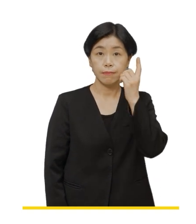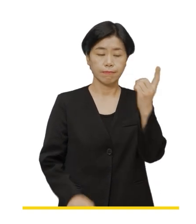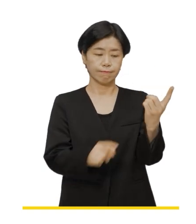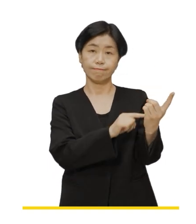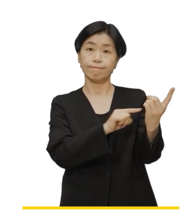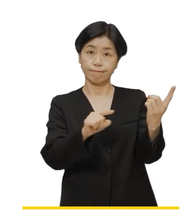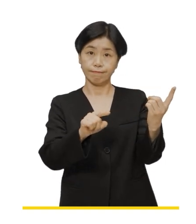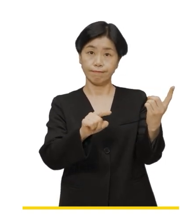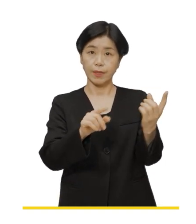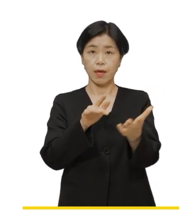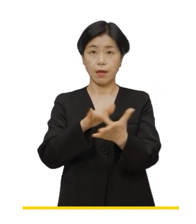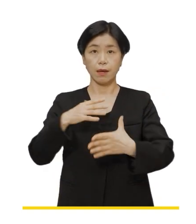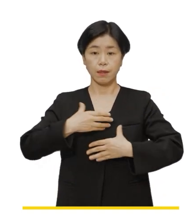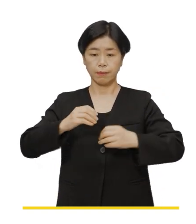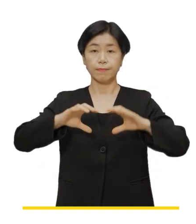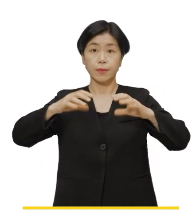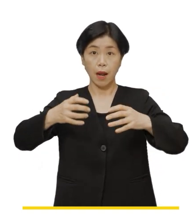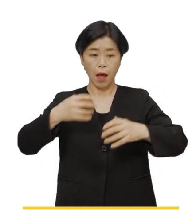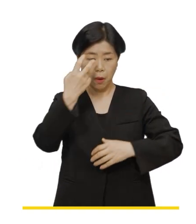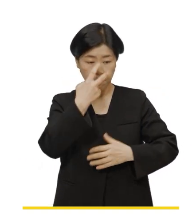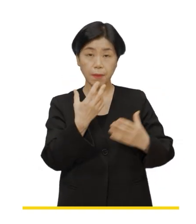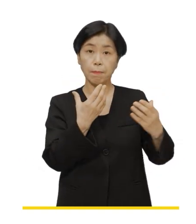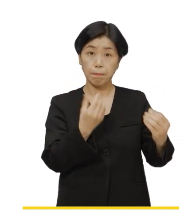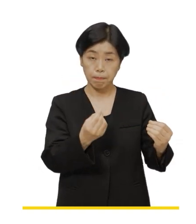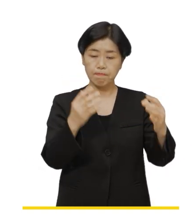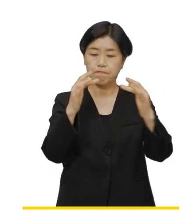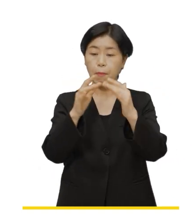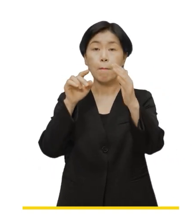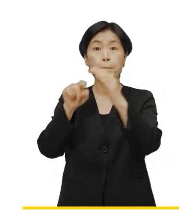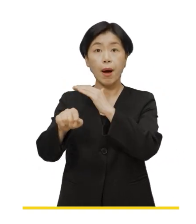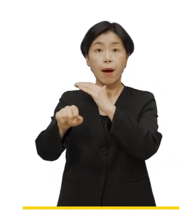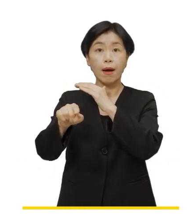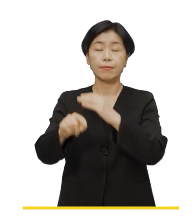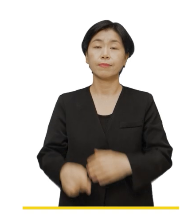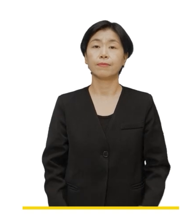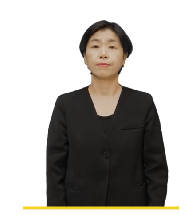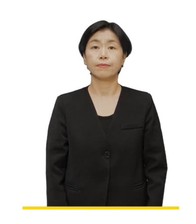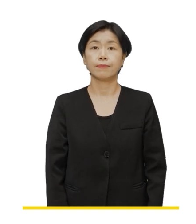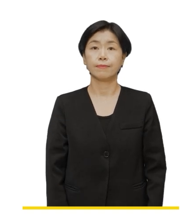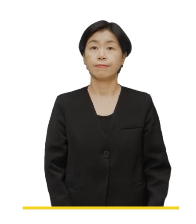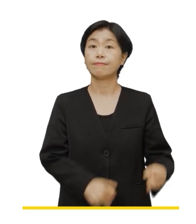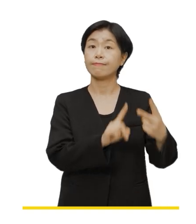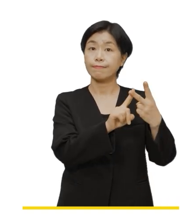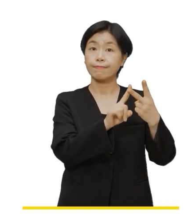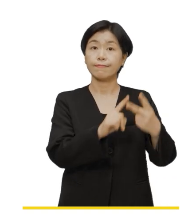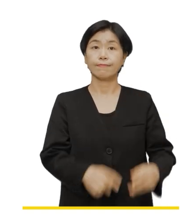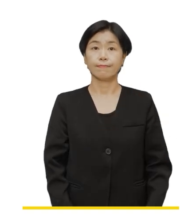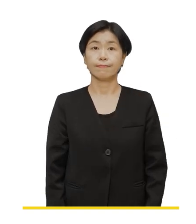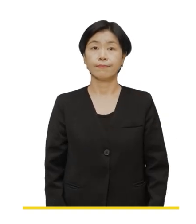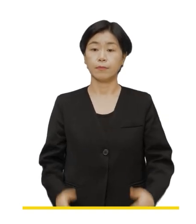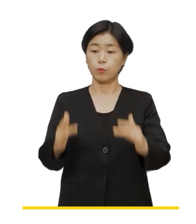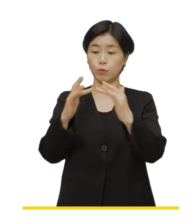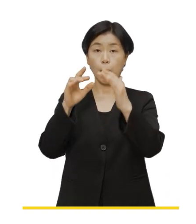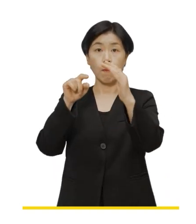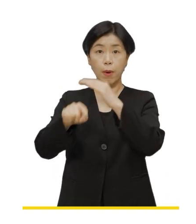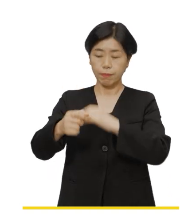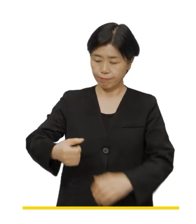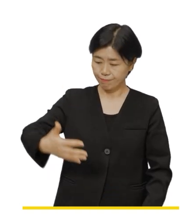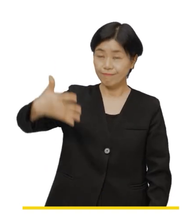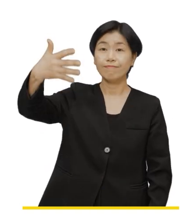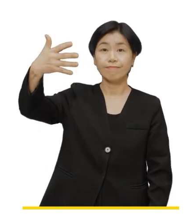스마트폰으로 의약품 안전나라를 검색해서 홈페이지에 들어가요. 두 번째, 의약품